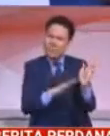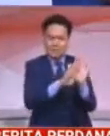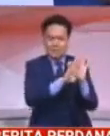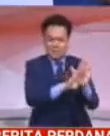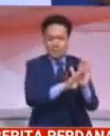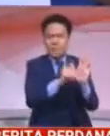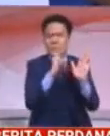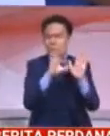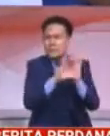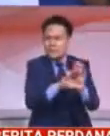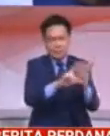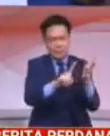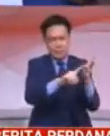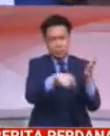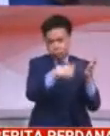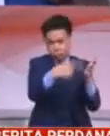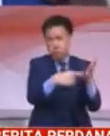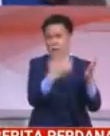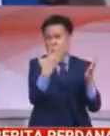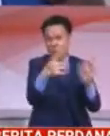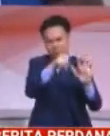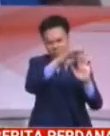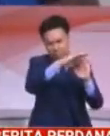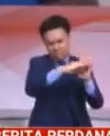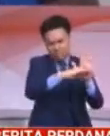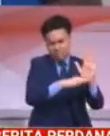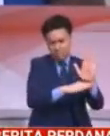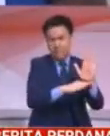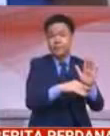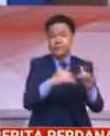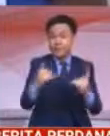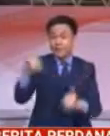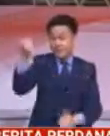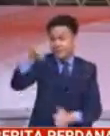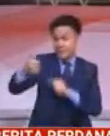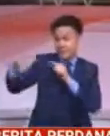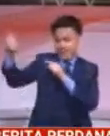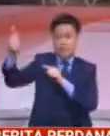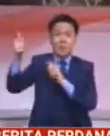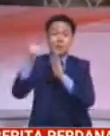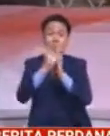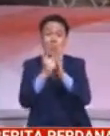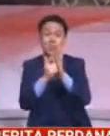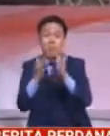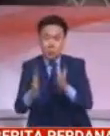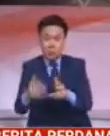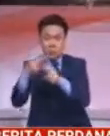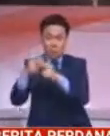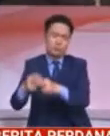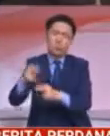rugi meruncing. Saman difailkan menerusi peguam Tetuan Zunun & Co.